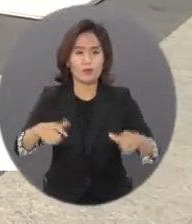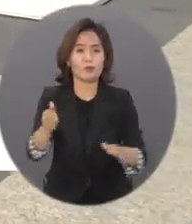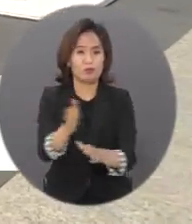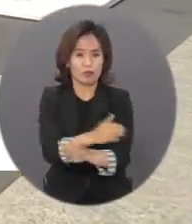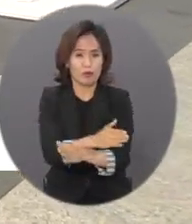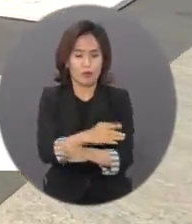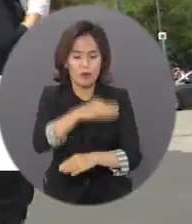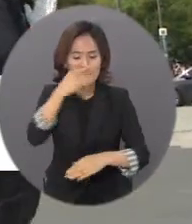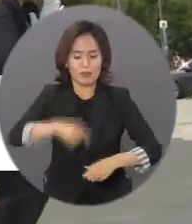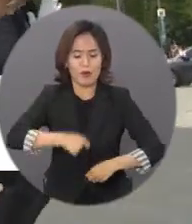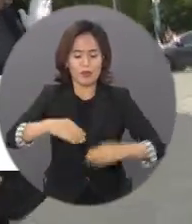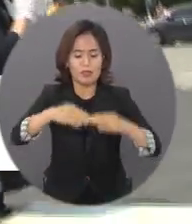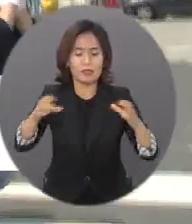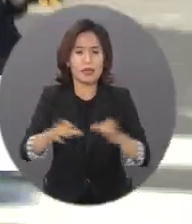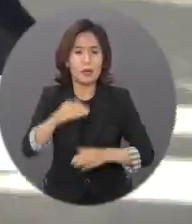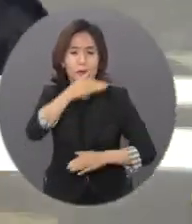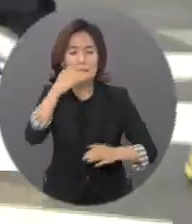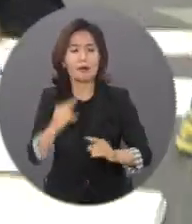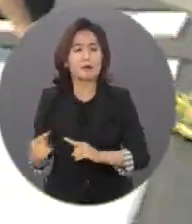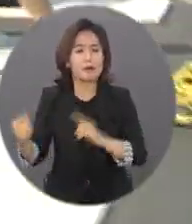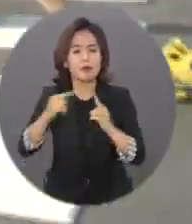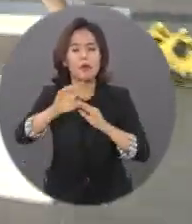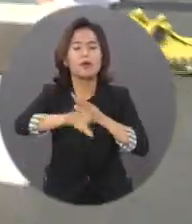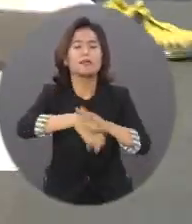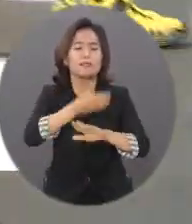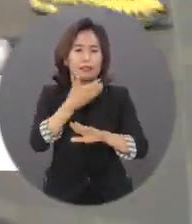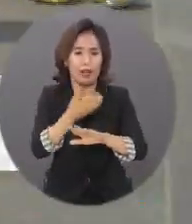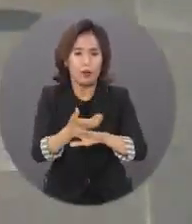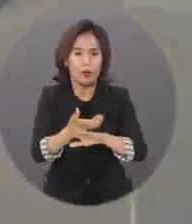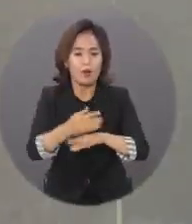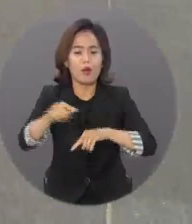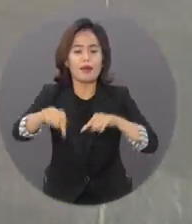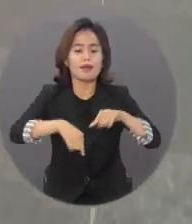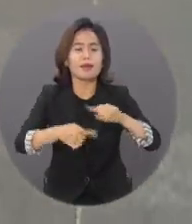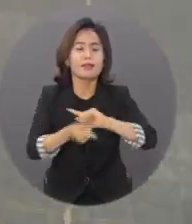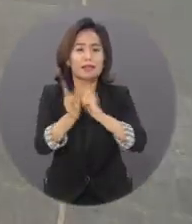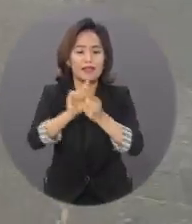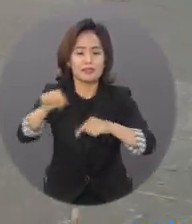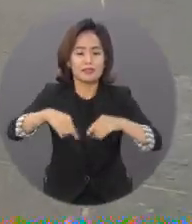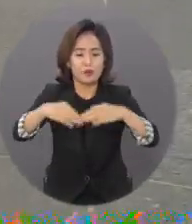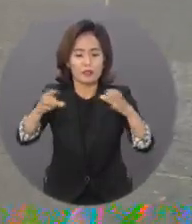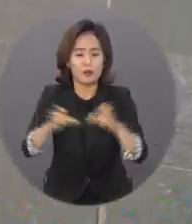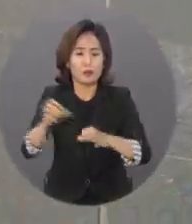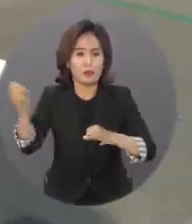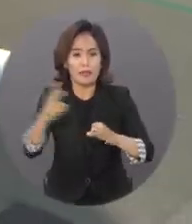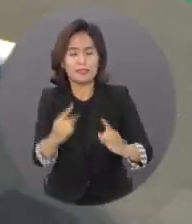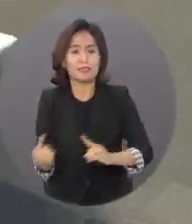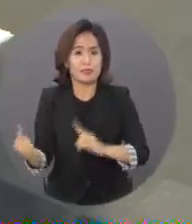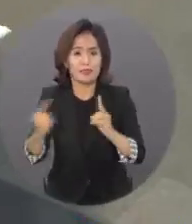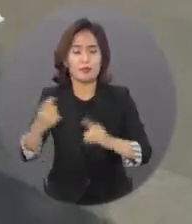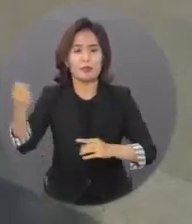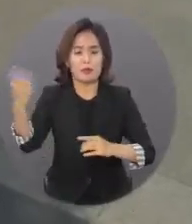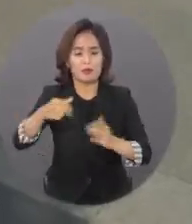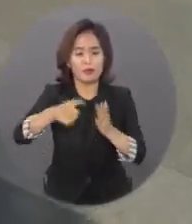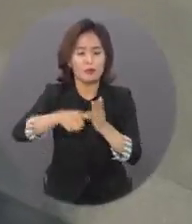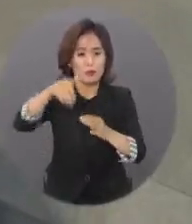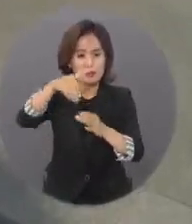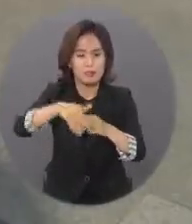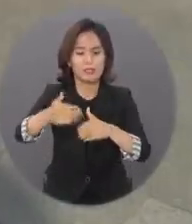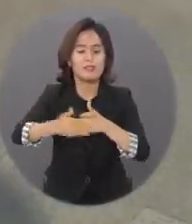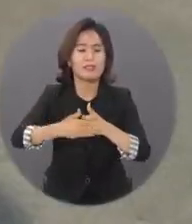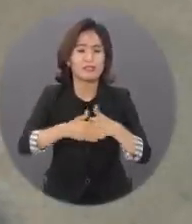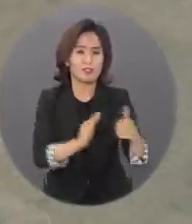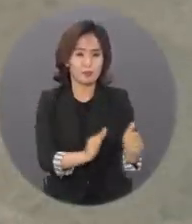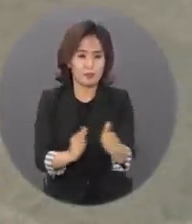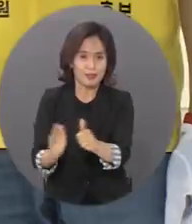광주에서부터 정의당을 바로 세우고 혁신의 바람을 일으켜 대안 정당으로 우뚝 서겠다며 다시 한번 유권자들의